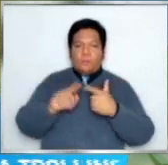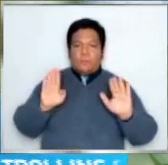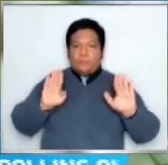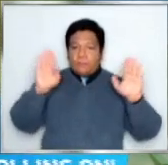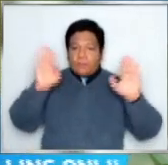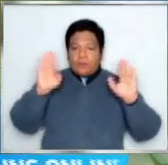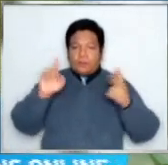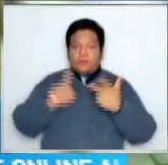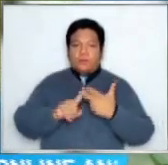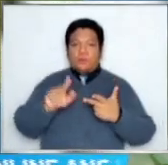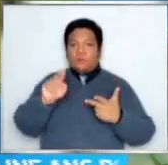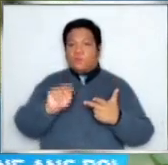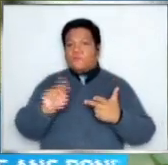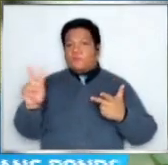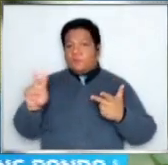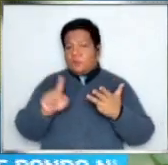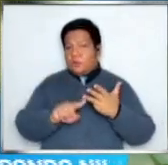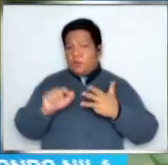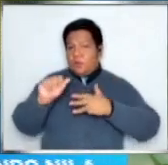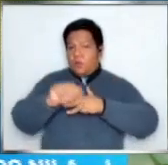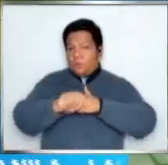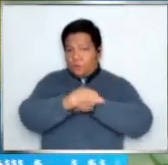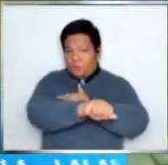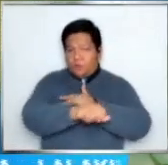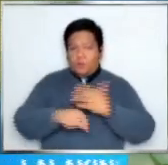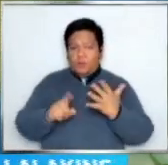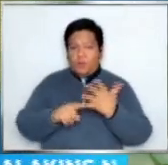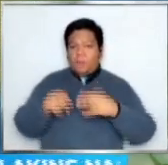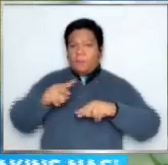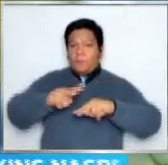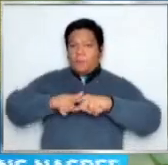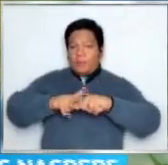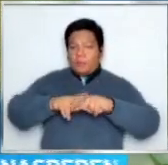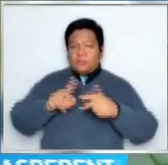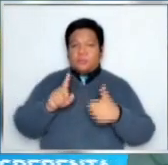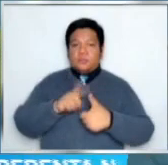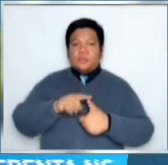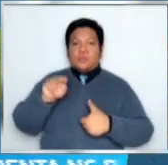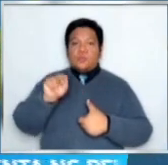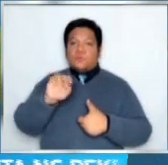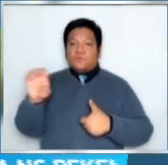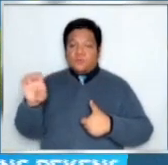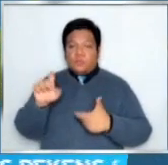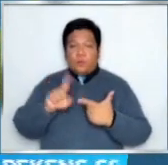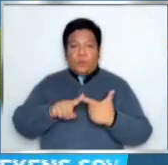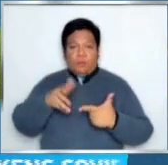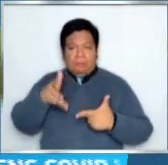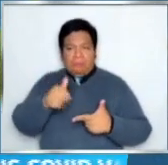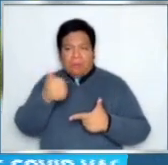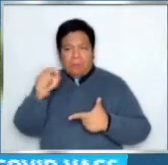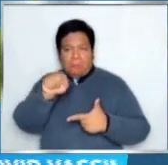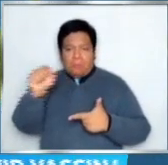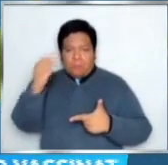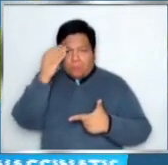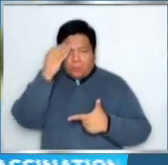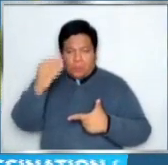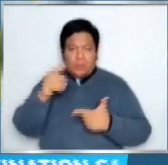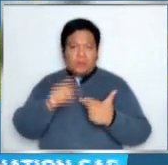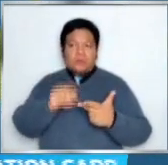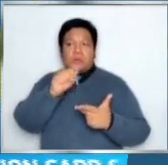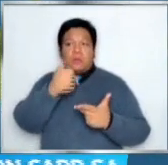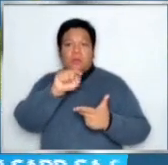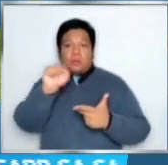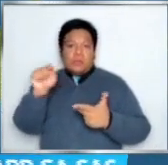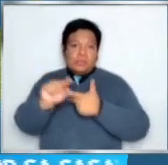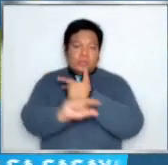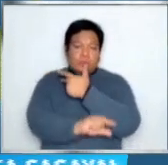Aurora, sa Pangasinan, Nueva Ecija, sa natitirang bahagi ng Bulacan, sa natitirang bahagi ng Quezon kasama ang Pulilo Island, sa